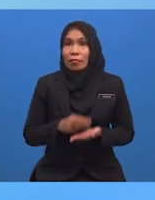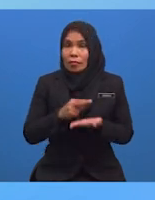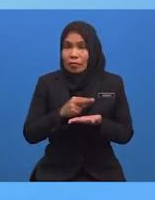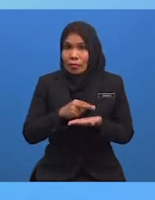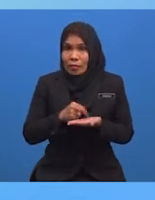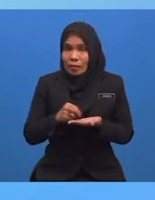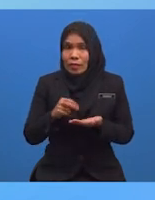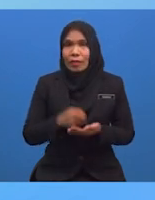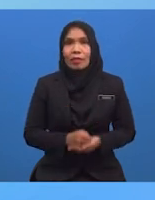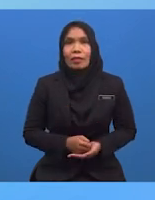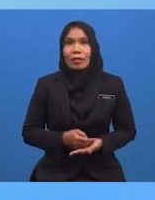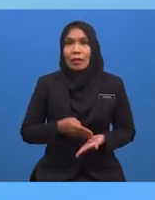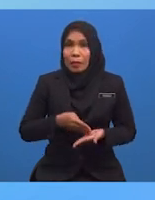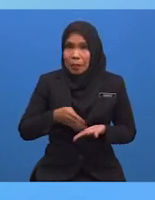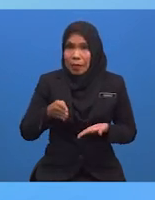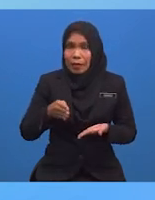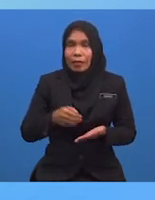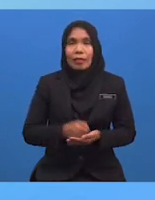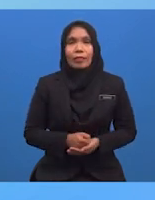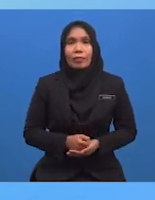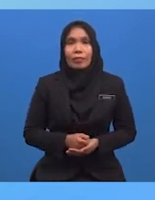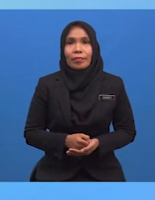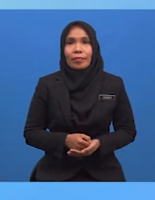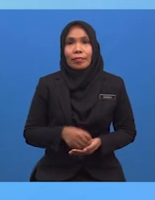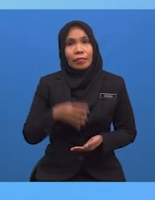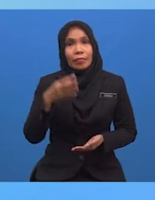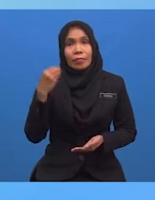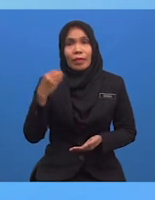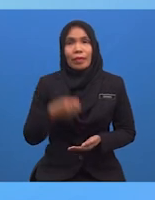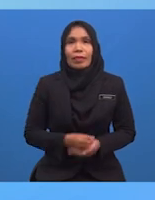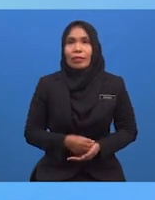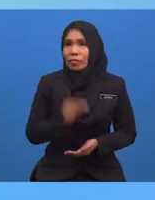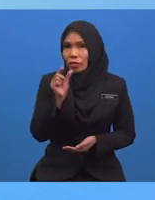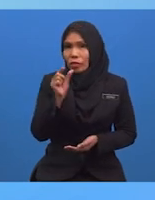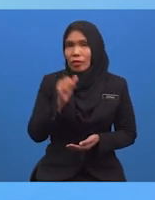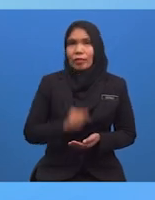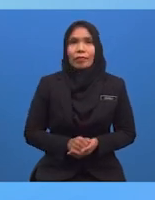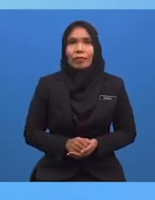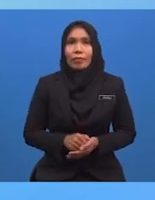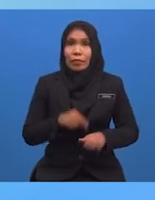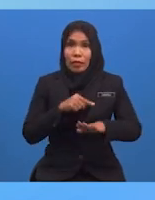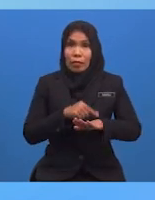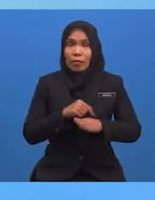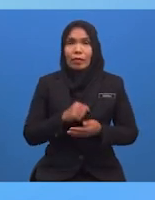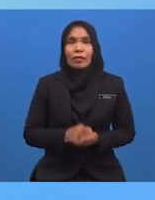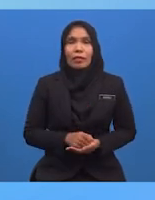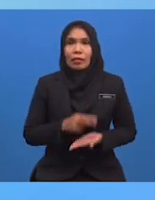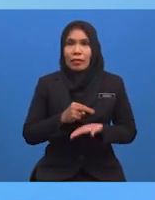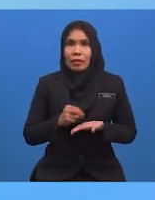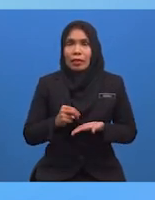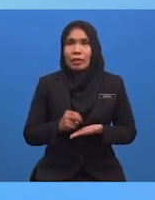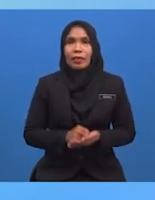mereka kepada pemiutang semasa inflasi adalah lebih kecil daripada nilai wang pinjaman yang mereka